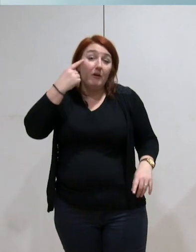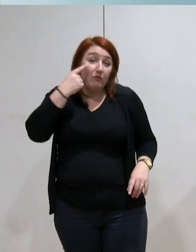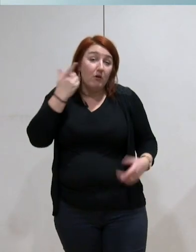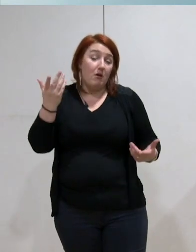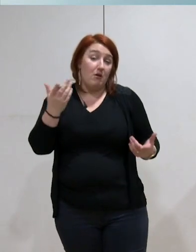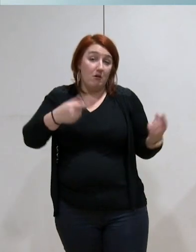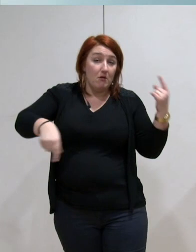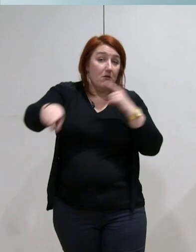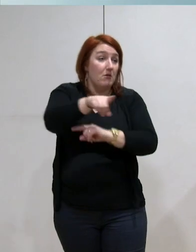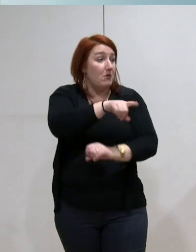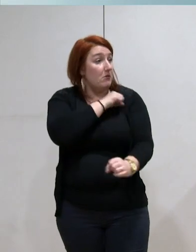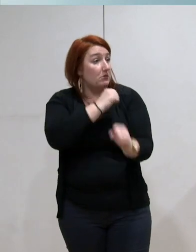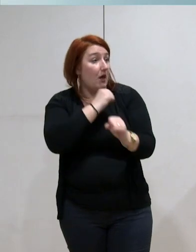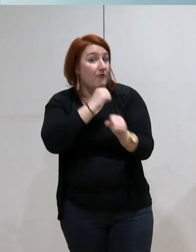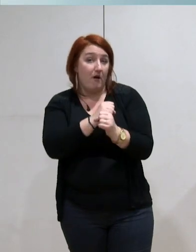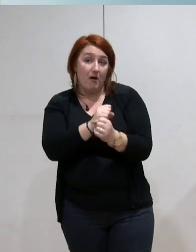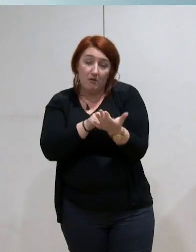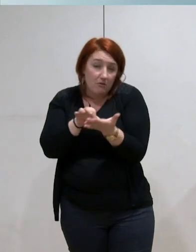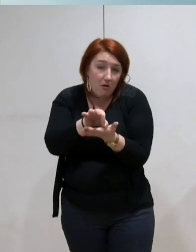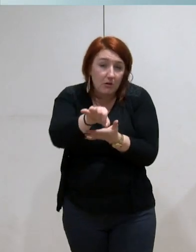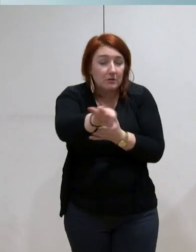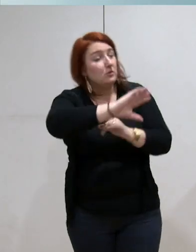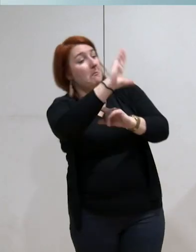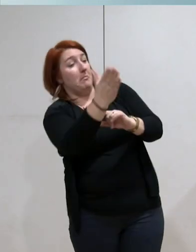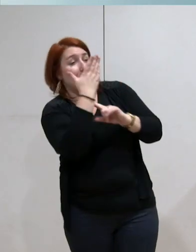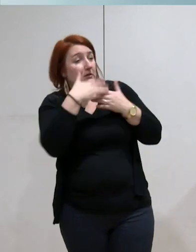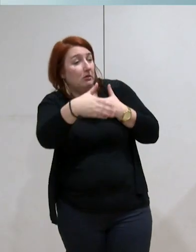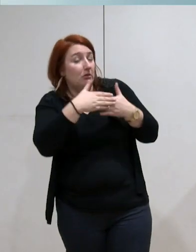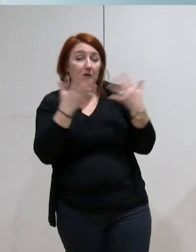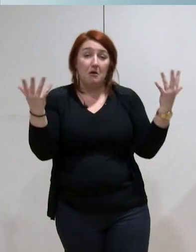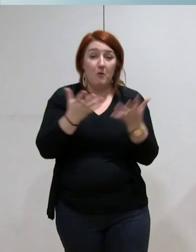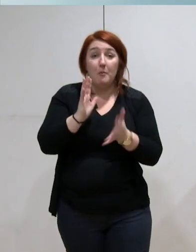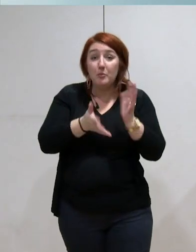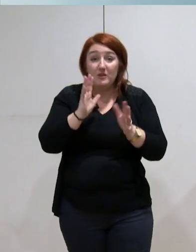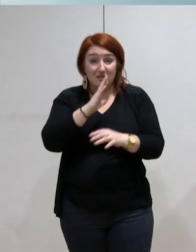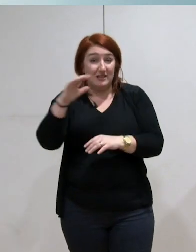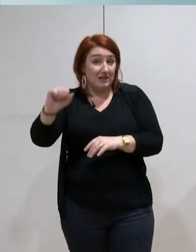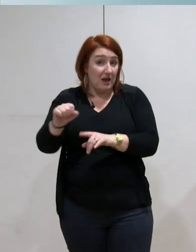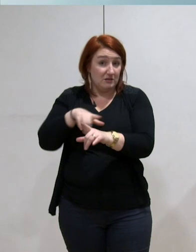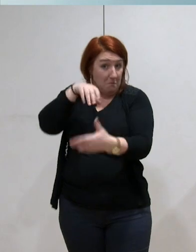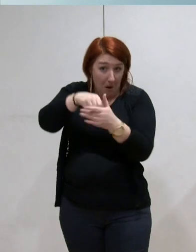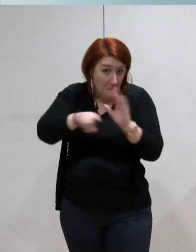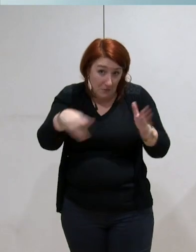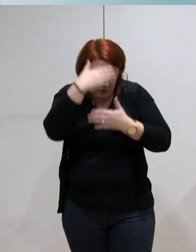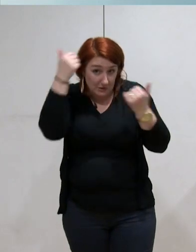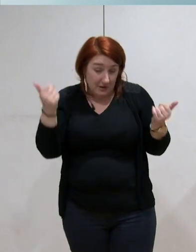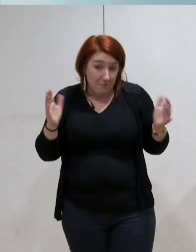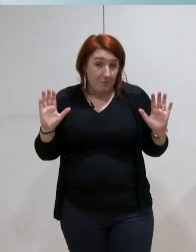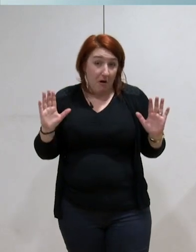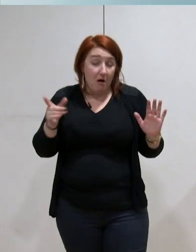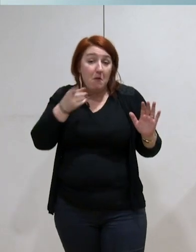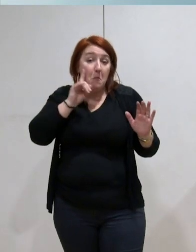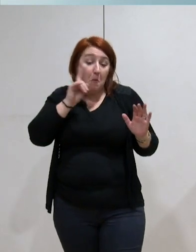orientations de travail que vous pouvez nous présenter rapidement peut-être d'ailleurs que le CCS n'en fera pas partie je n'en sais rien